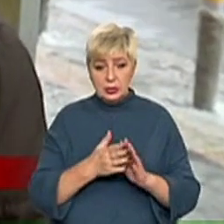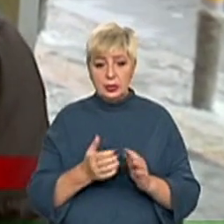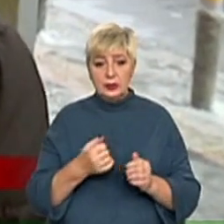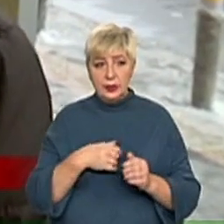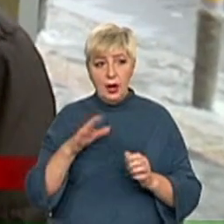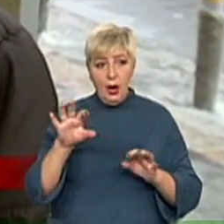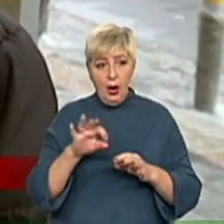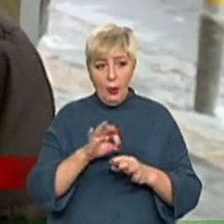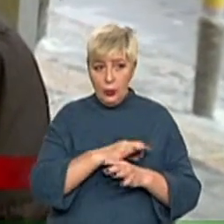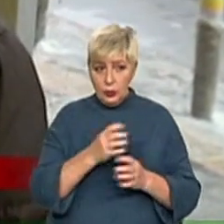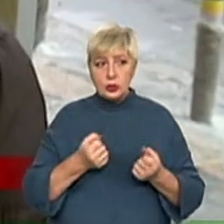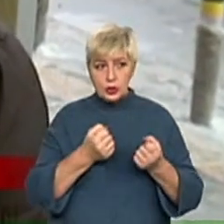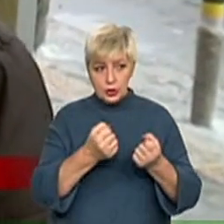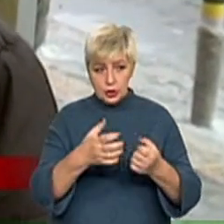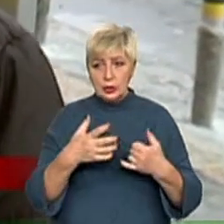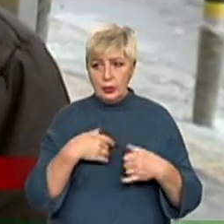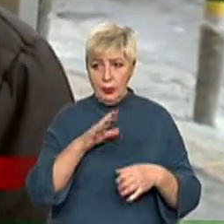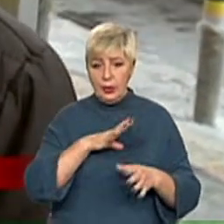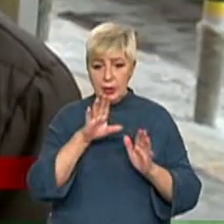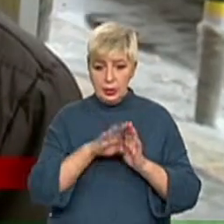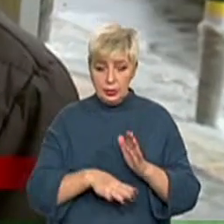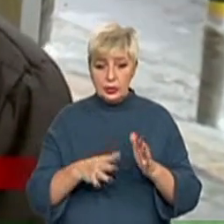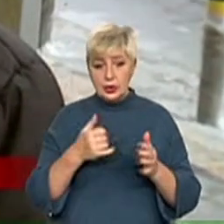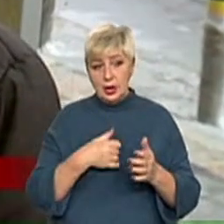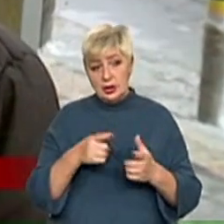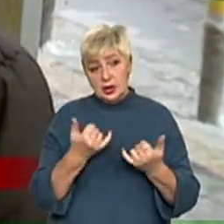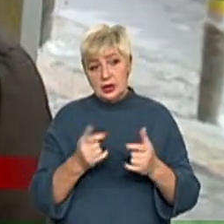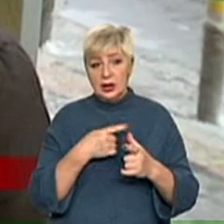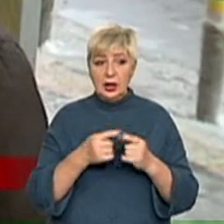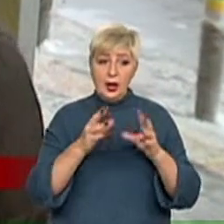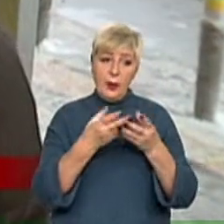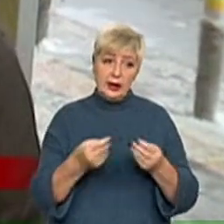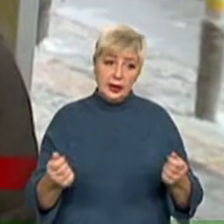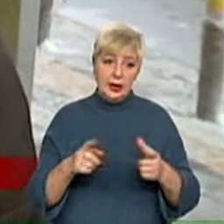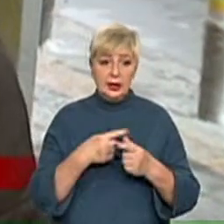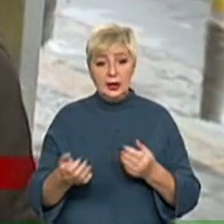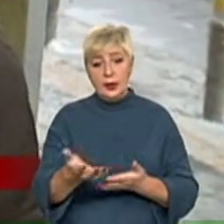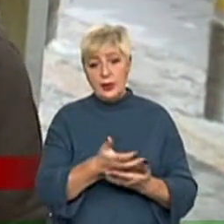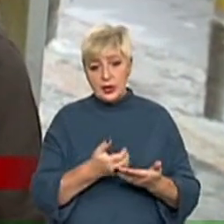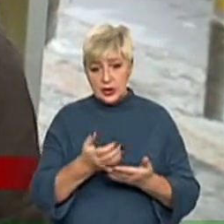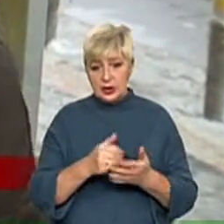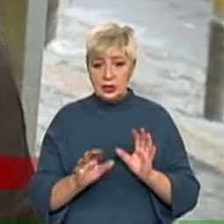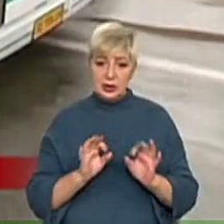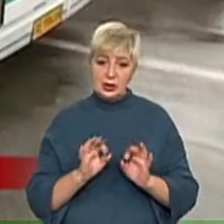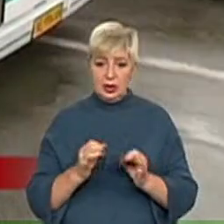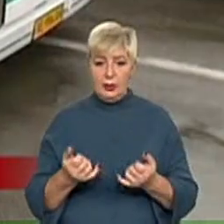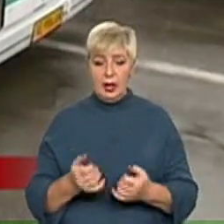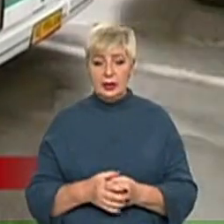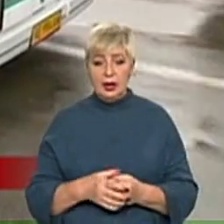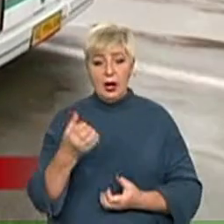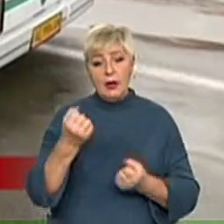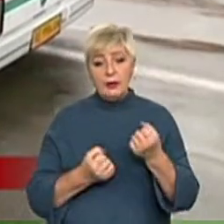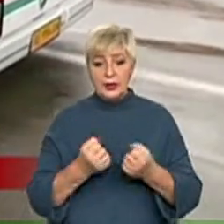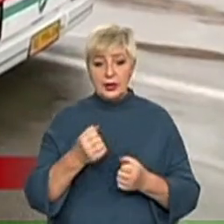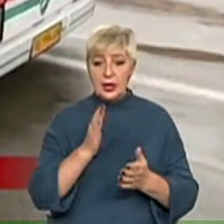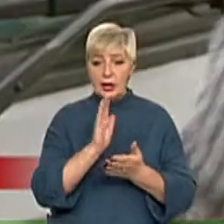було намного хуже. Утром немножко, може, розчистили дороги, або сніг потаяли, і вже движення як-то стало менш затрудненне. Водії